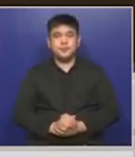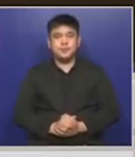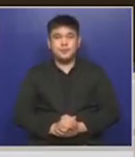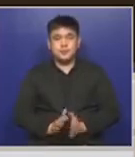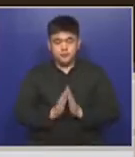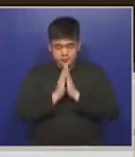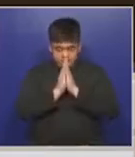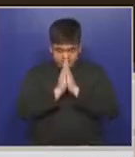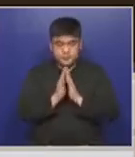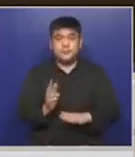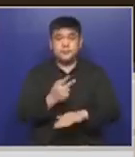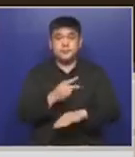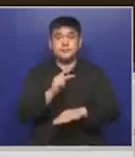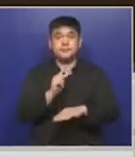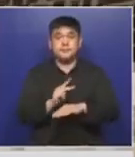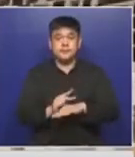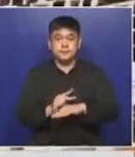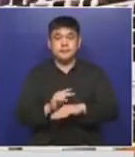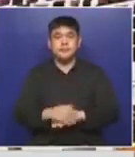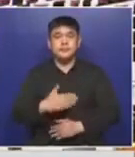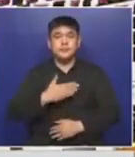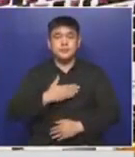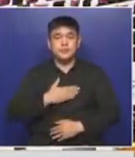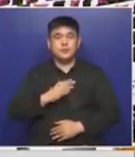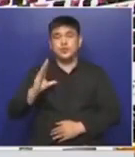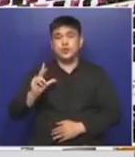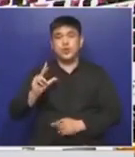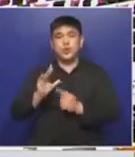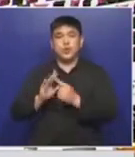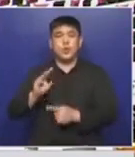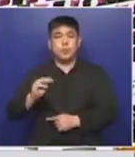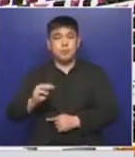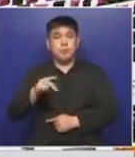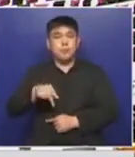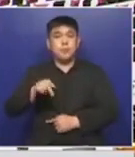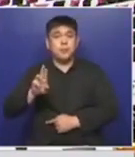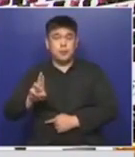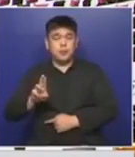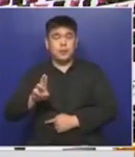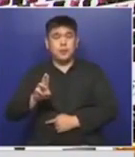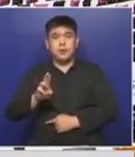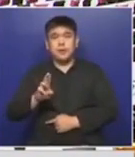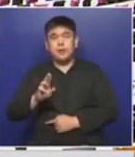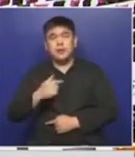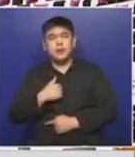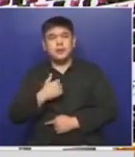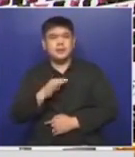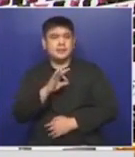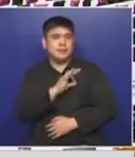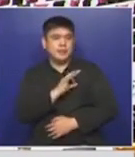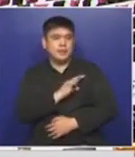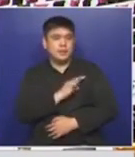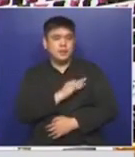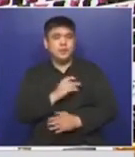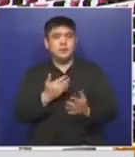ราบเรียนท่านประธานสภาที่เคารพกับผมนายชุมพรจุลไสยสมาชิกสภาผู้แทนราษฎรจังหวัดชุม